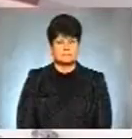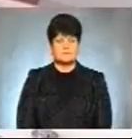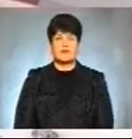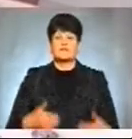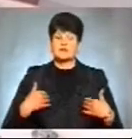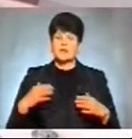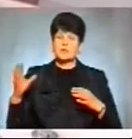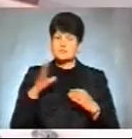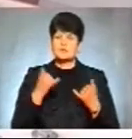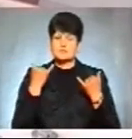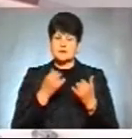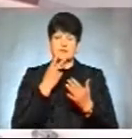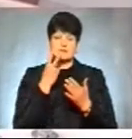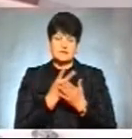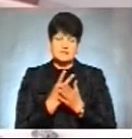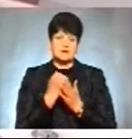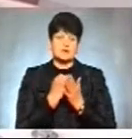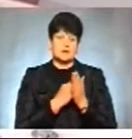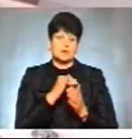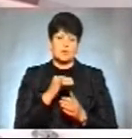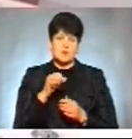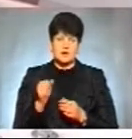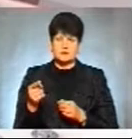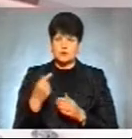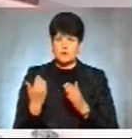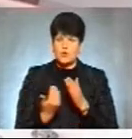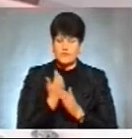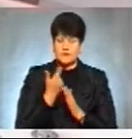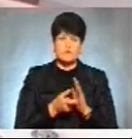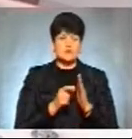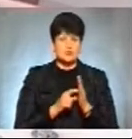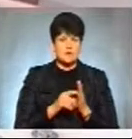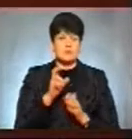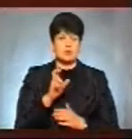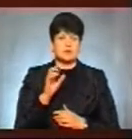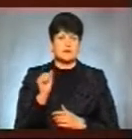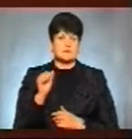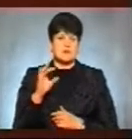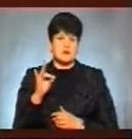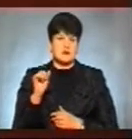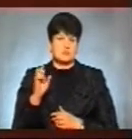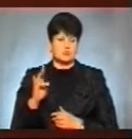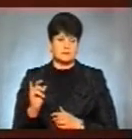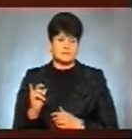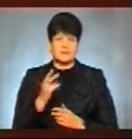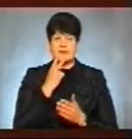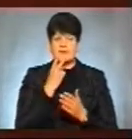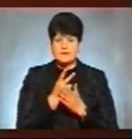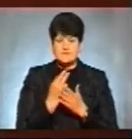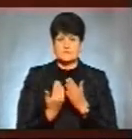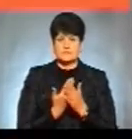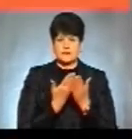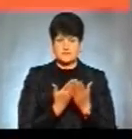Вітаю всіх, хто до нас приєднався. В ефірі телеканалу ЮА «Тернопіль новини» у студії Богдана Сарабун. Дивіться у